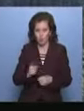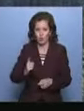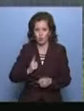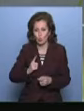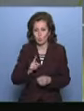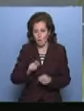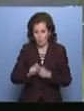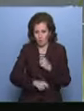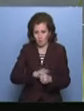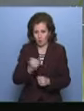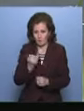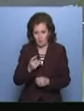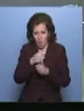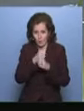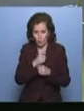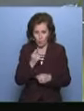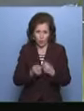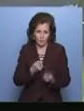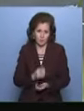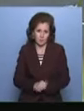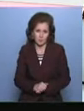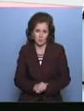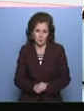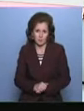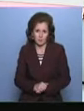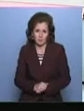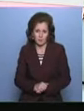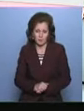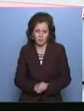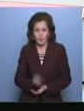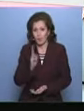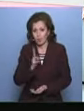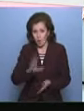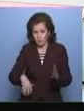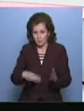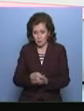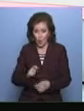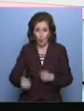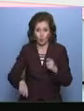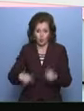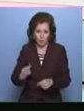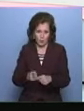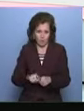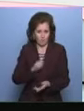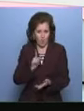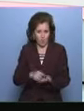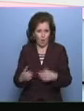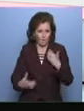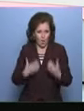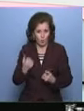Светлана Буланова, Григорий Фомин, телеканал «Моя Удмуртия». Кто возместит ущерб? Этот вопрос волнует водителей,